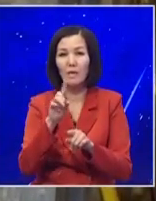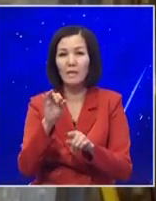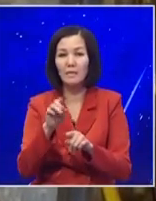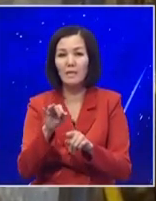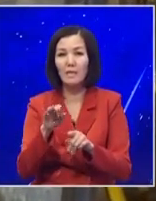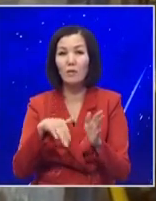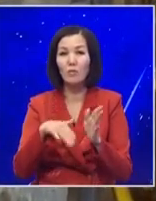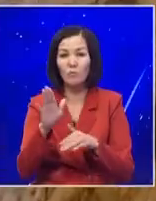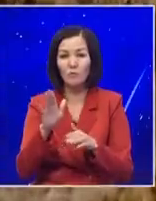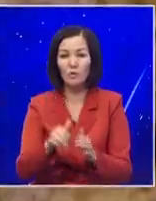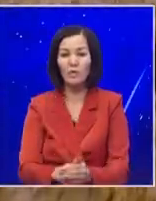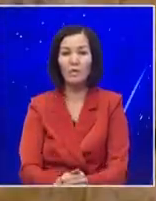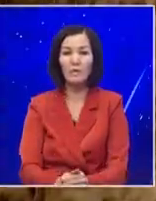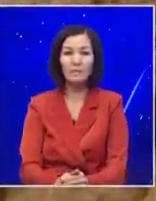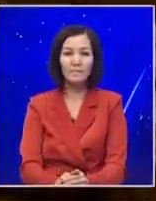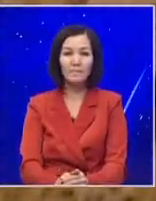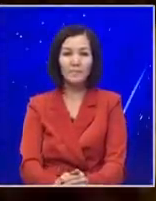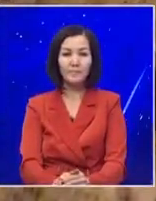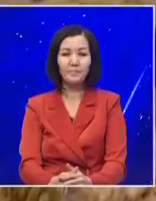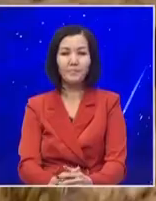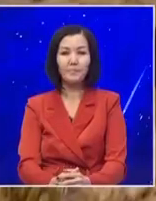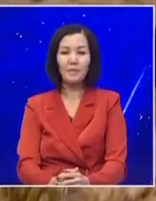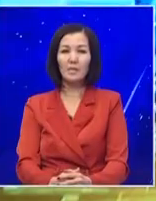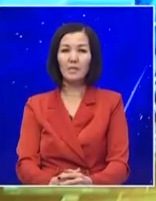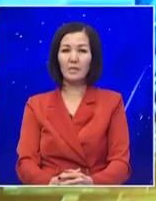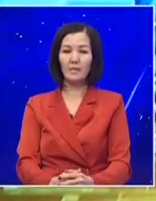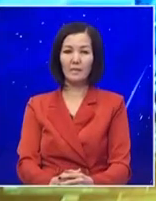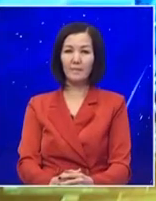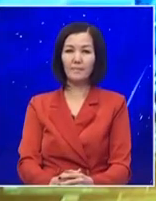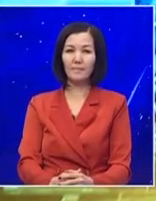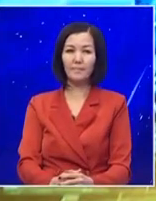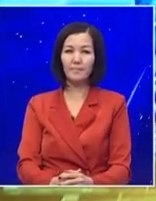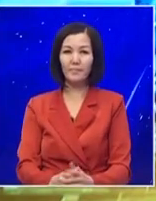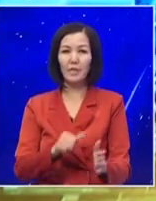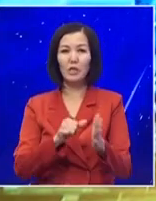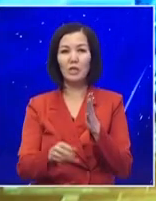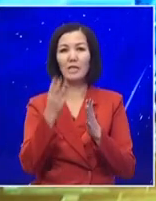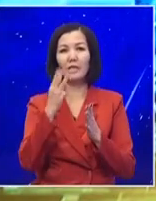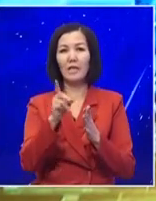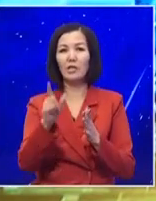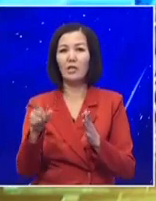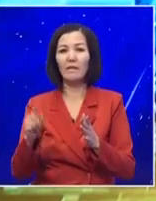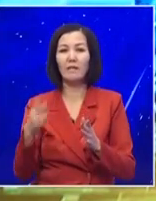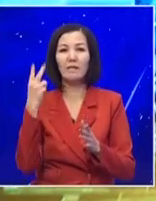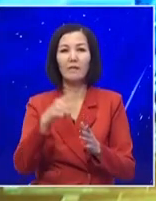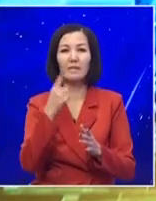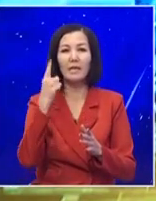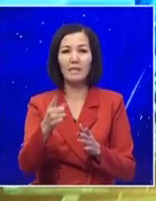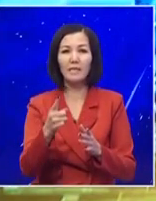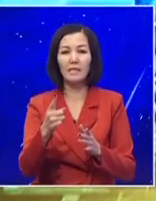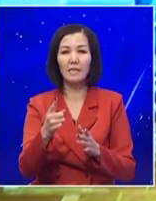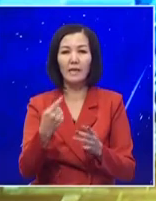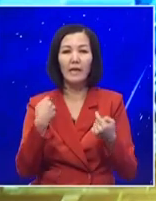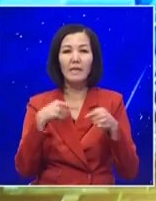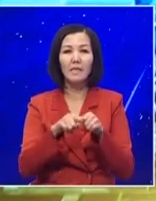Руслан Нурмухамбетов, Жайык Курманбаев, телеканал ЖТСУ. 63 человека и 21